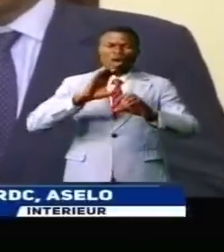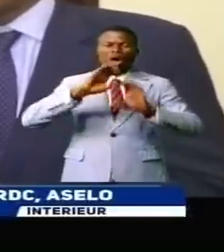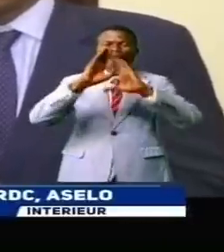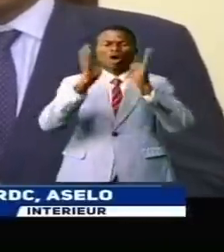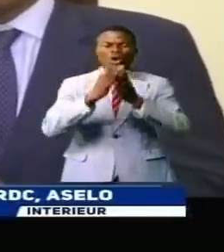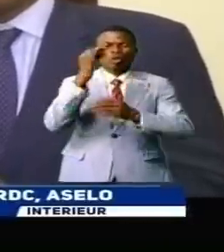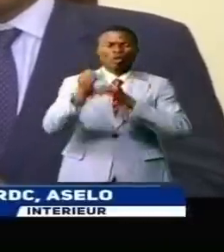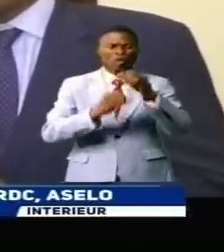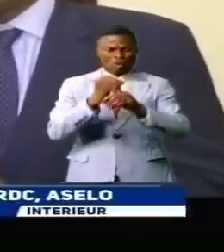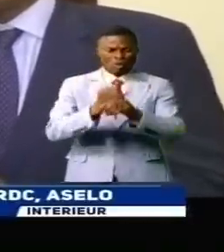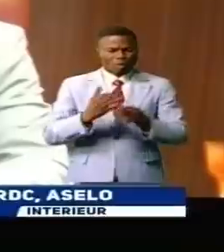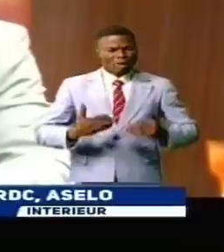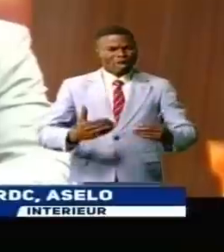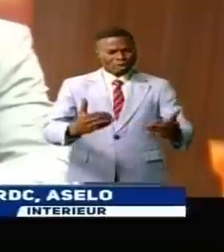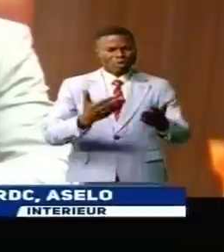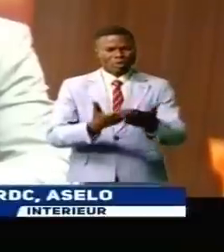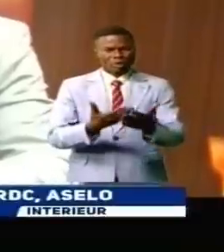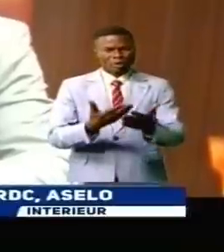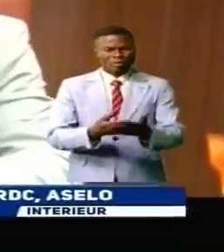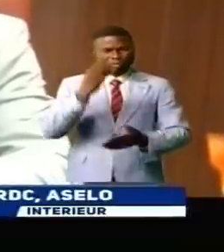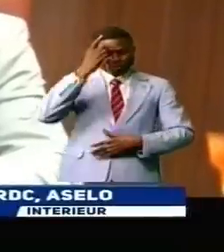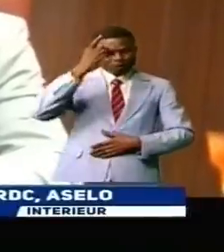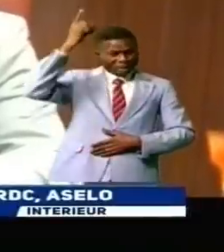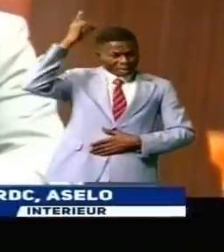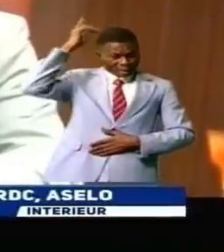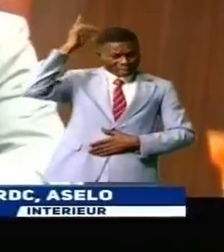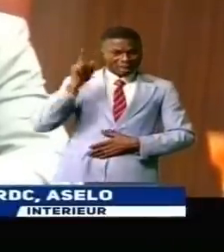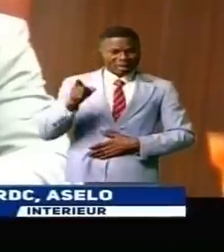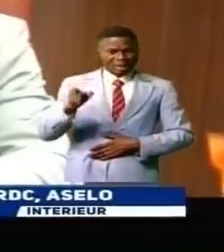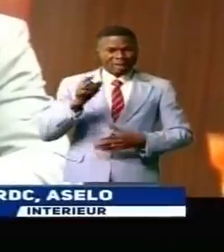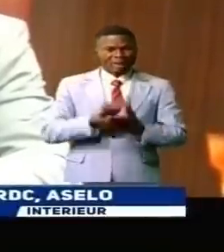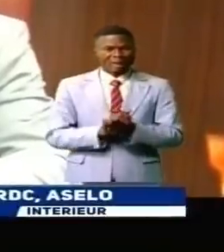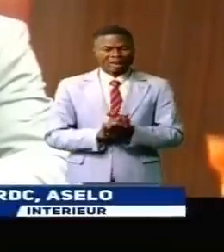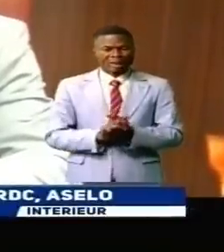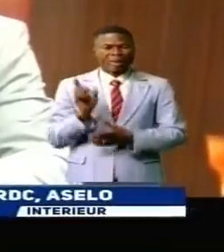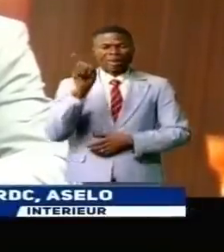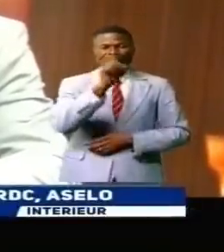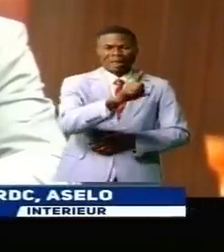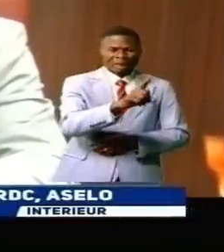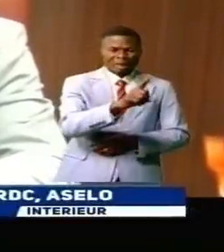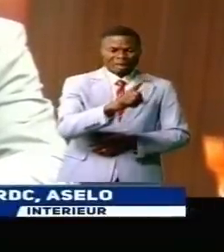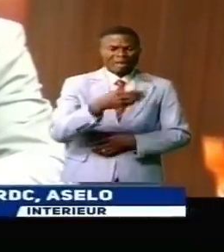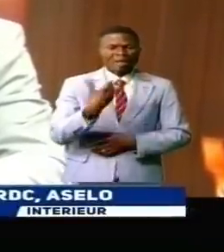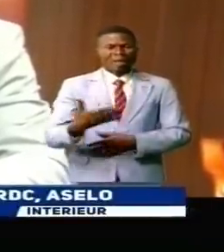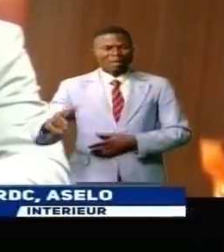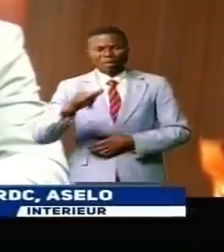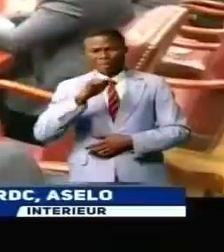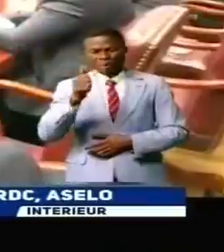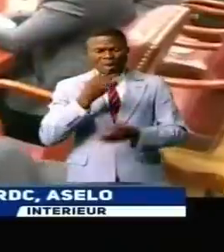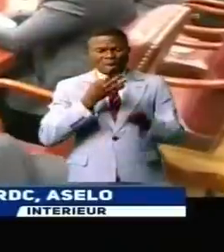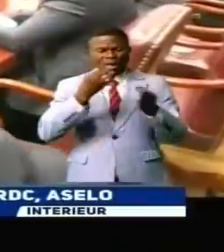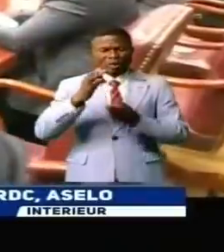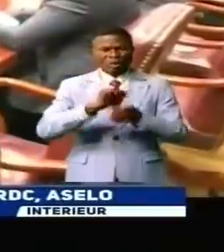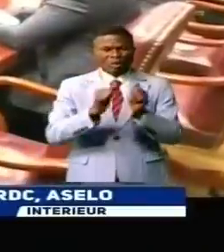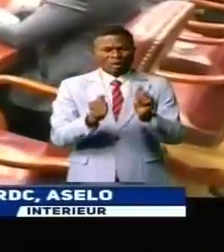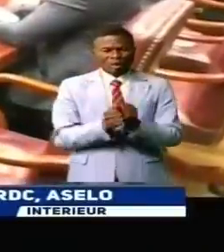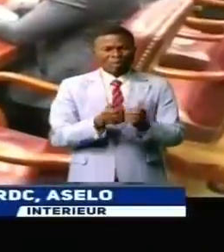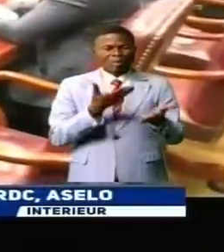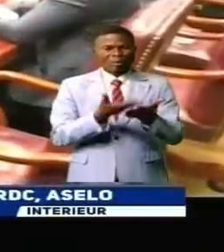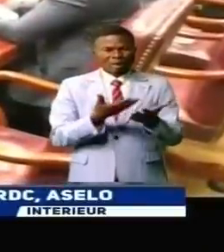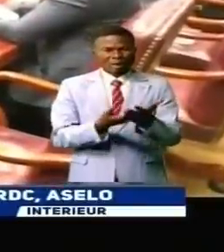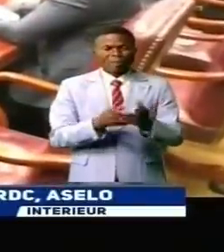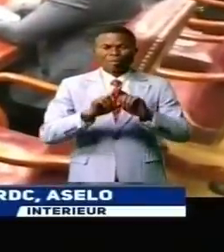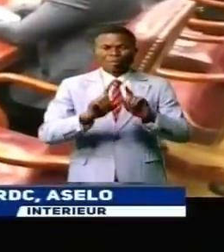continue d'être fournie. Daniel Asseloki Torakoi n'est pas allé du dos de la cuillère pour éclairer la lanterne de son